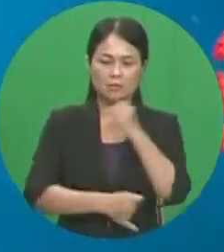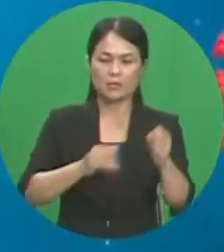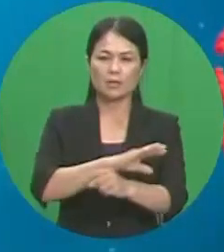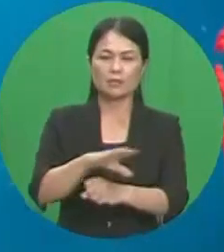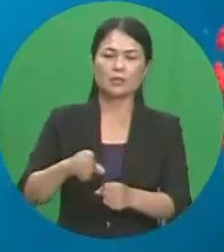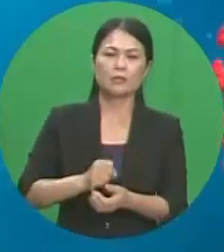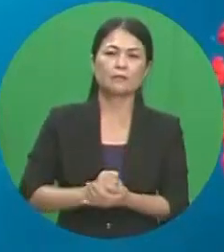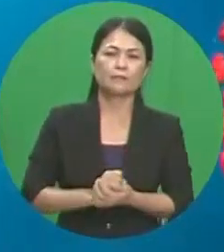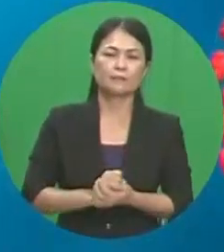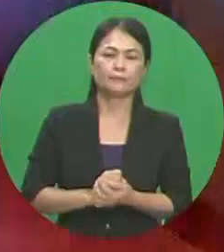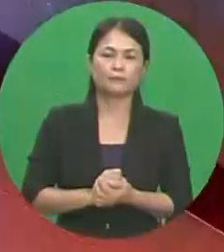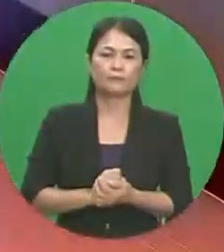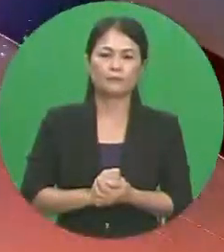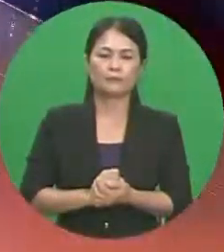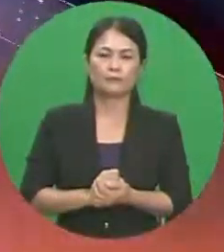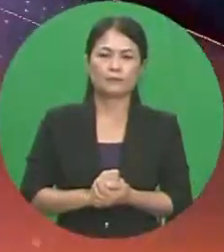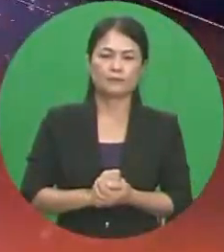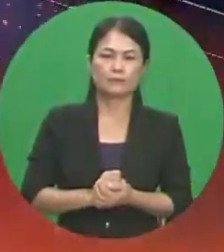នៅក្នុងប្រទេសកម្ពុជា